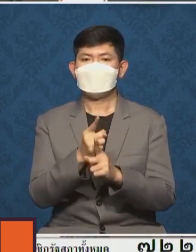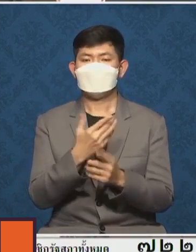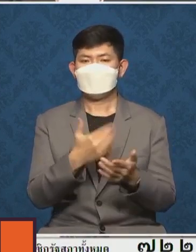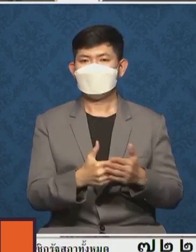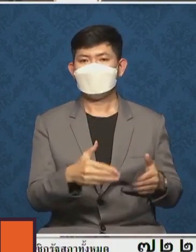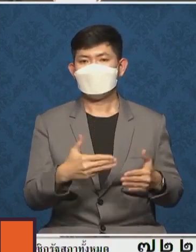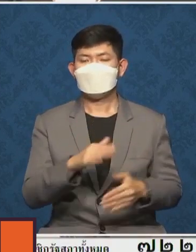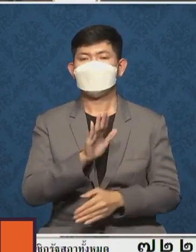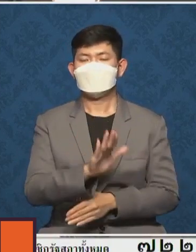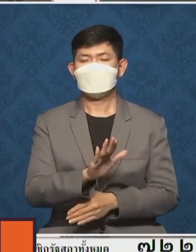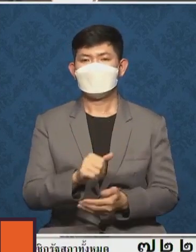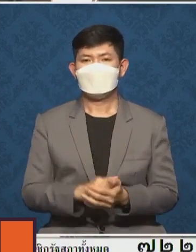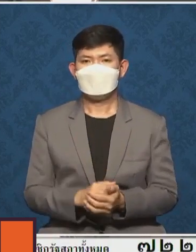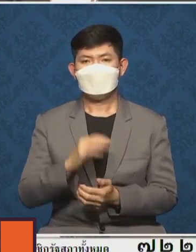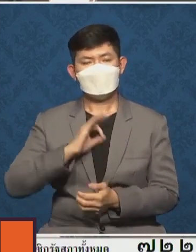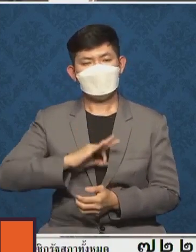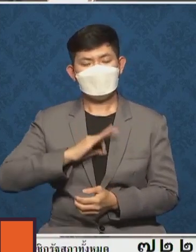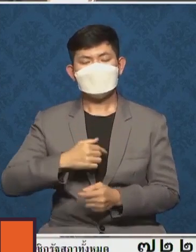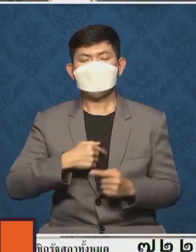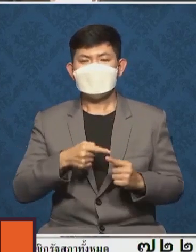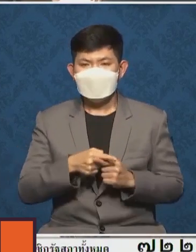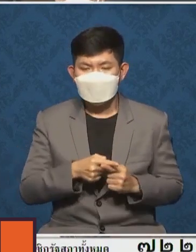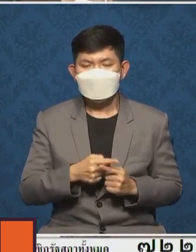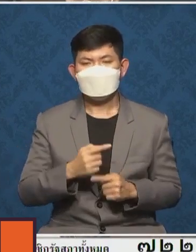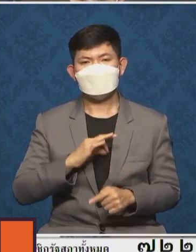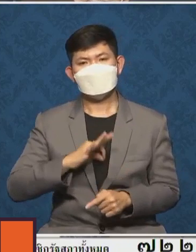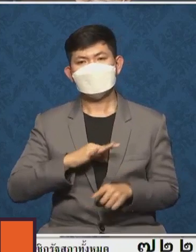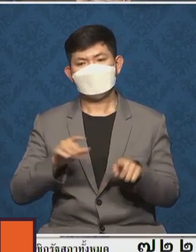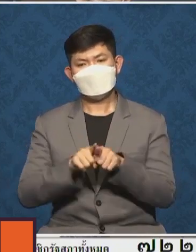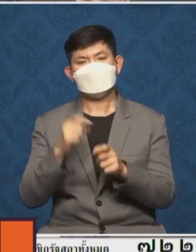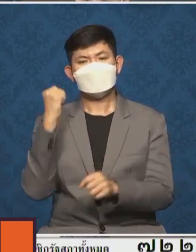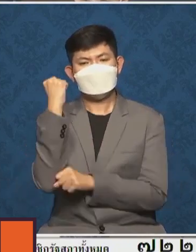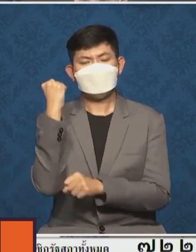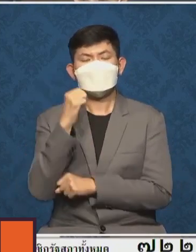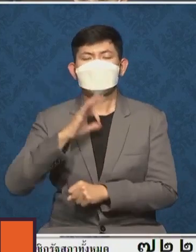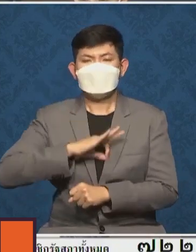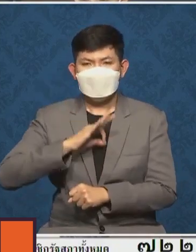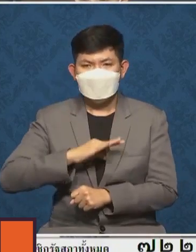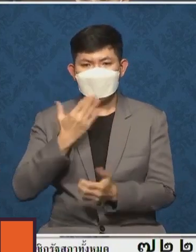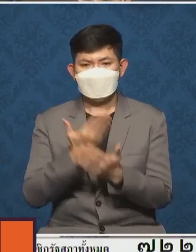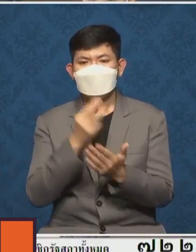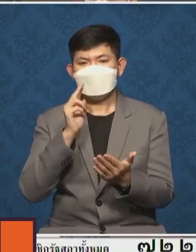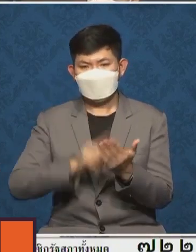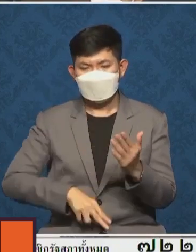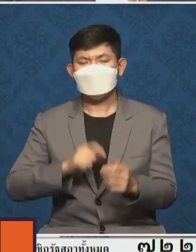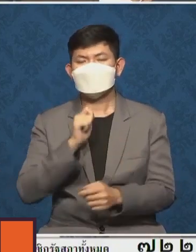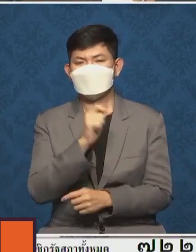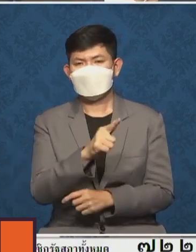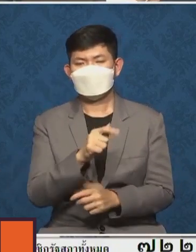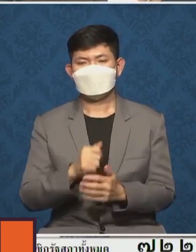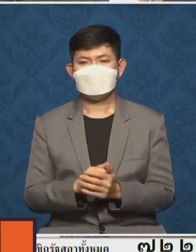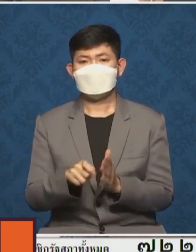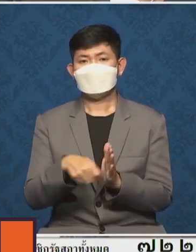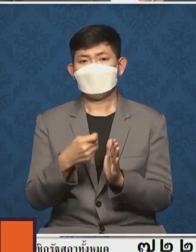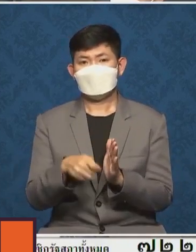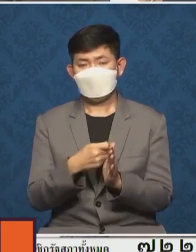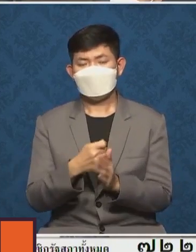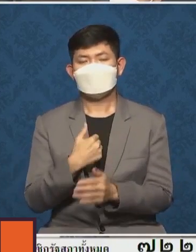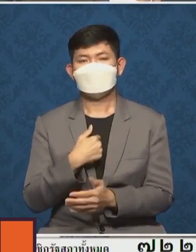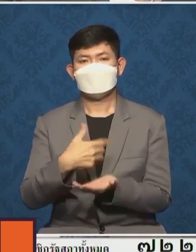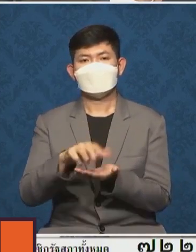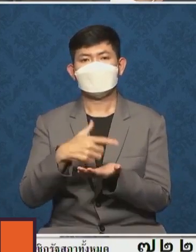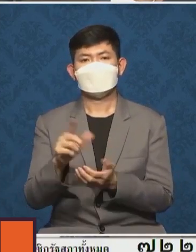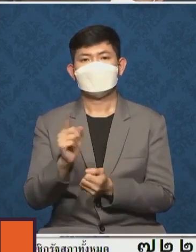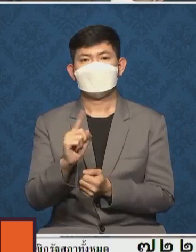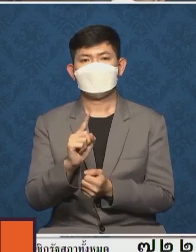ที่เขามีให้เขาต้องรู้สึกเจ็บพอๆกับสิ่งที่คนจนรู้สึกเจ็บเวลาต้องเสียค่าปรับนั่นเองครับจากเหตุผลทั้งหมดที่ผมกล่าวมานี้ครับท่าน